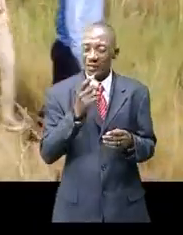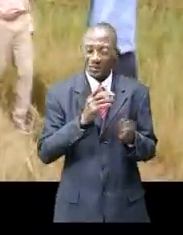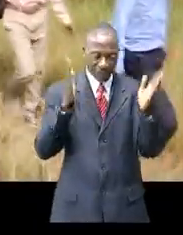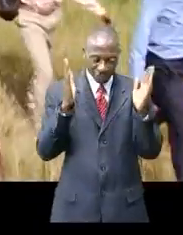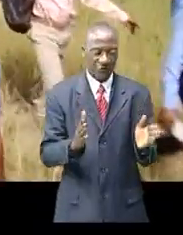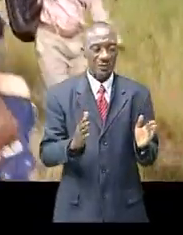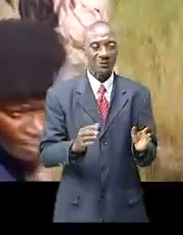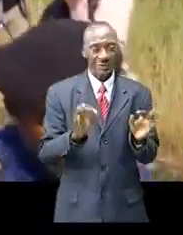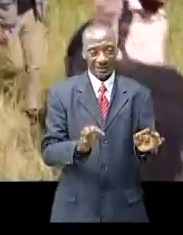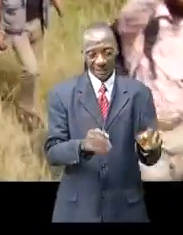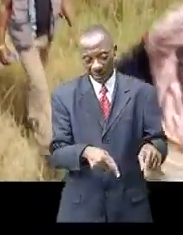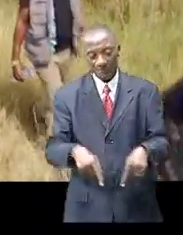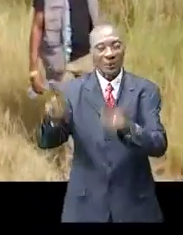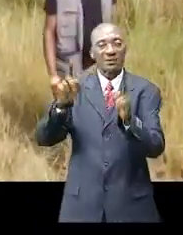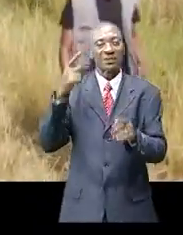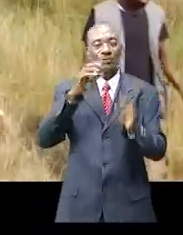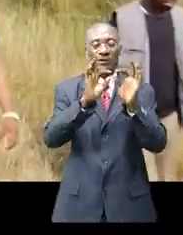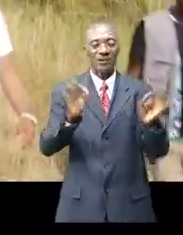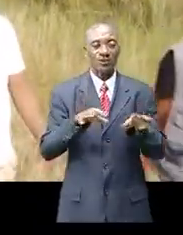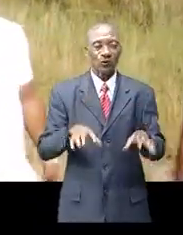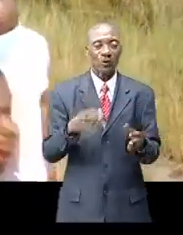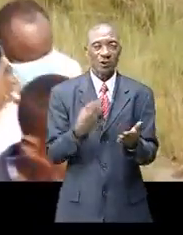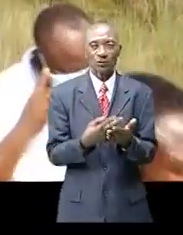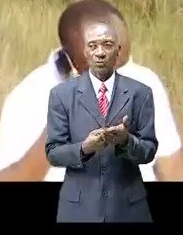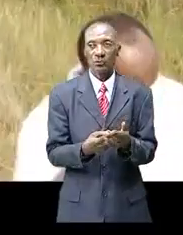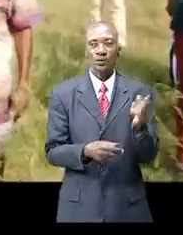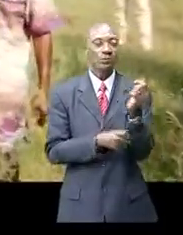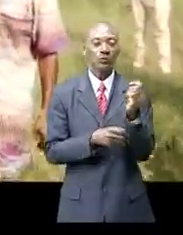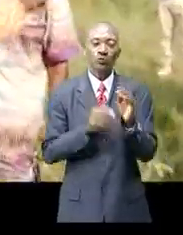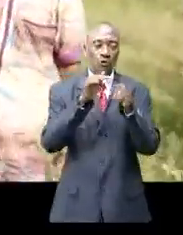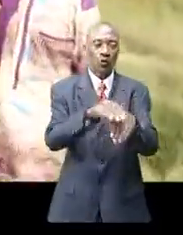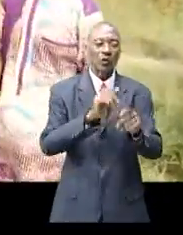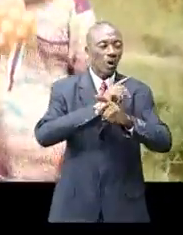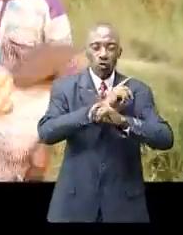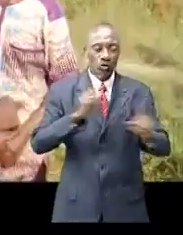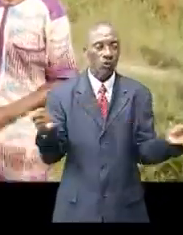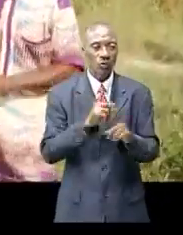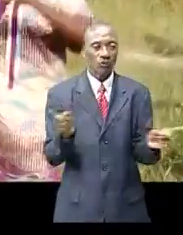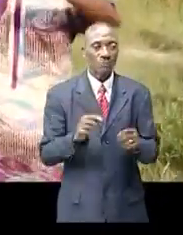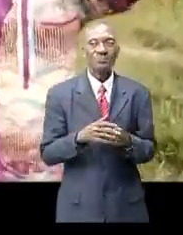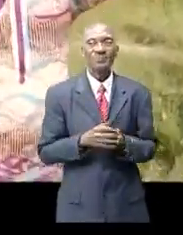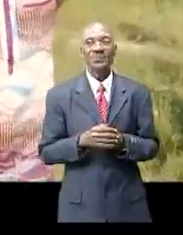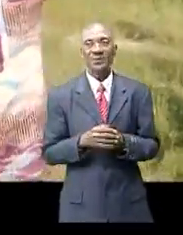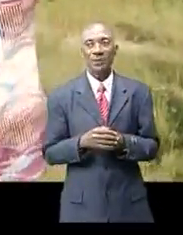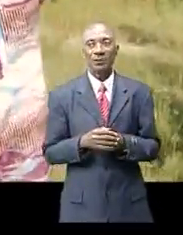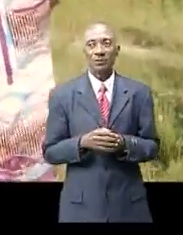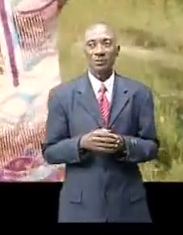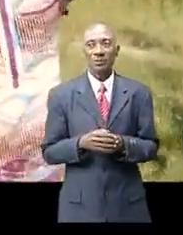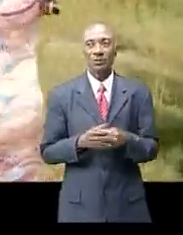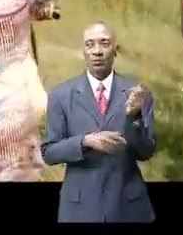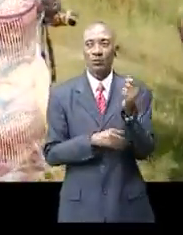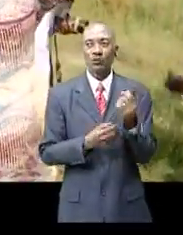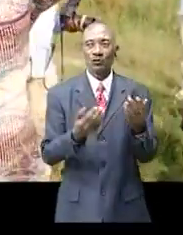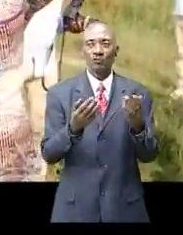la problématique de la protection des espaces protégés du pays et du patrimoine de l'État, chacun voulant tirer la couverture de son